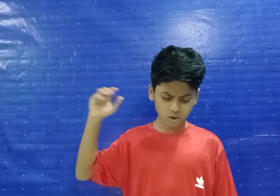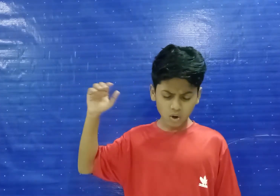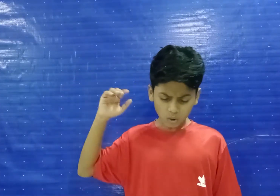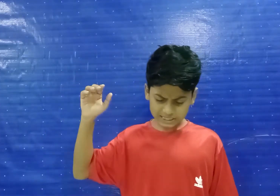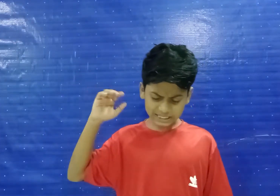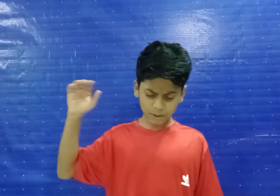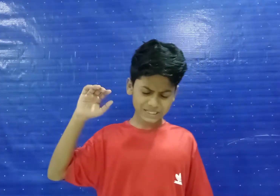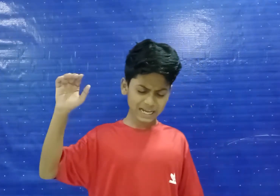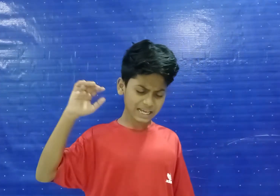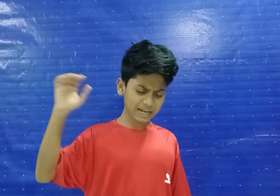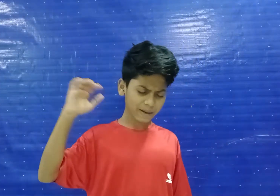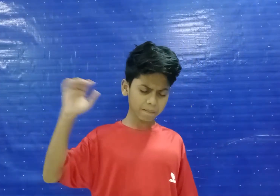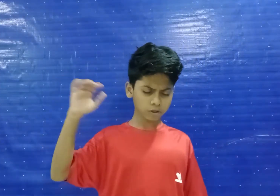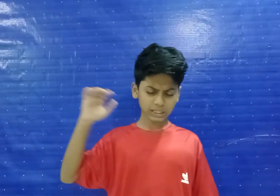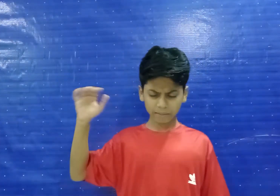We are